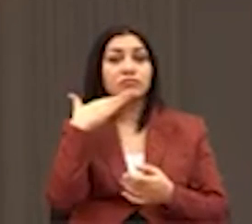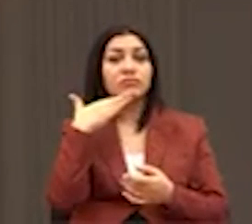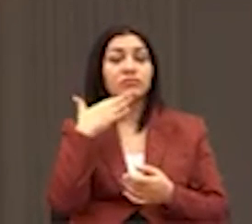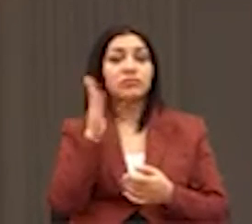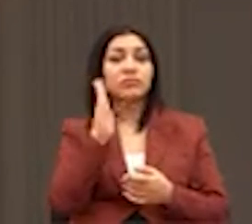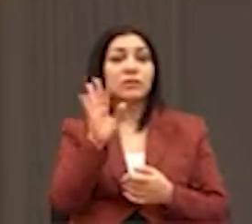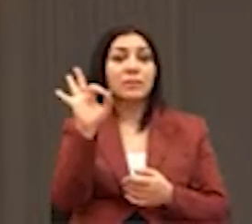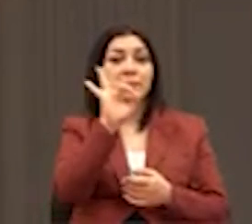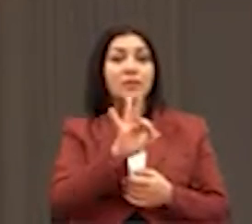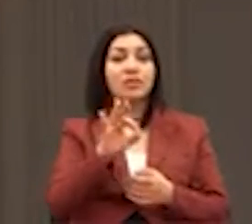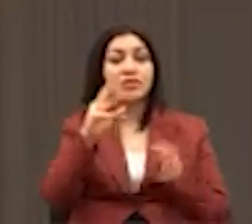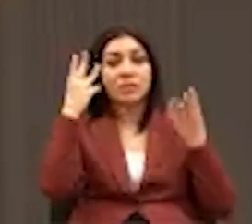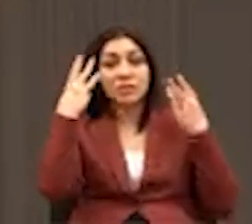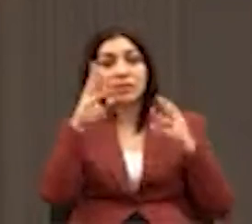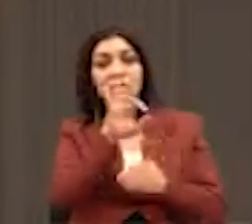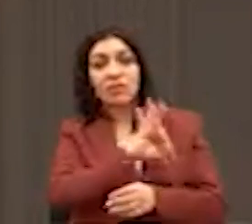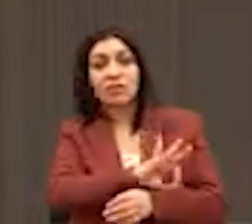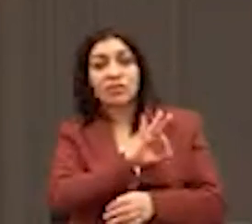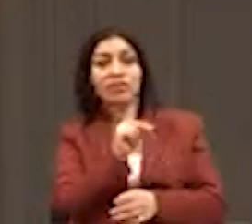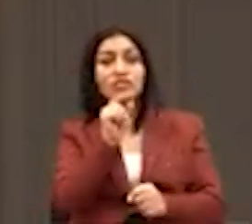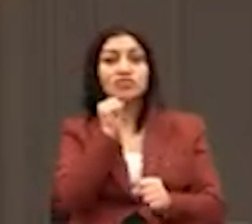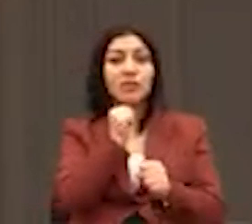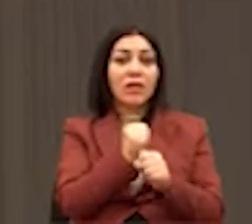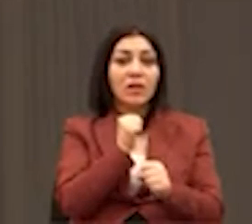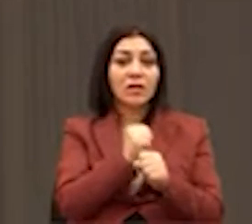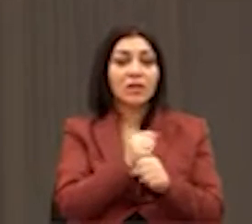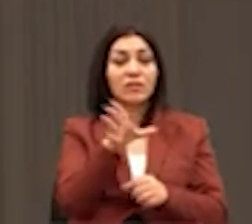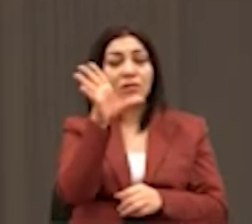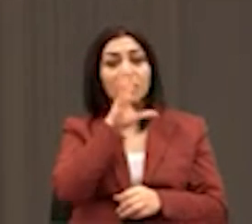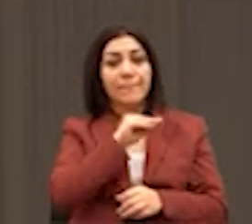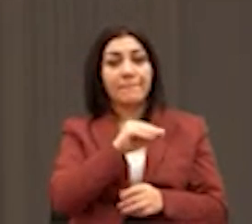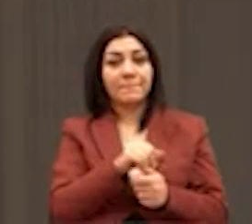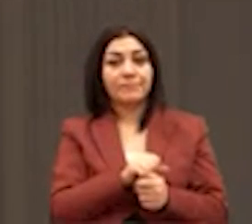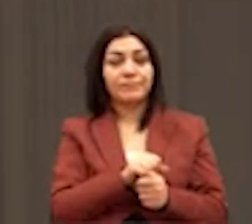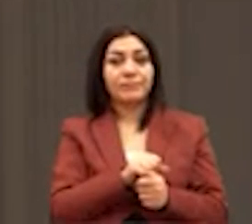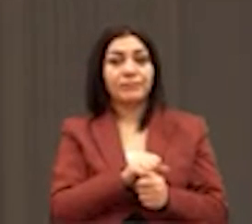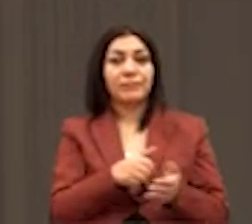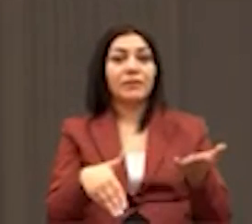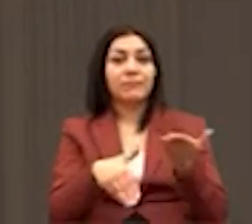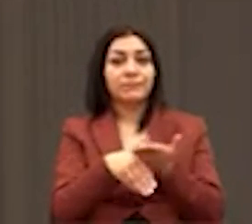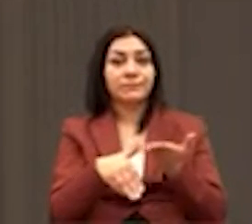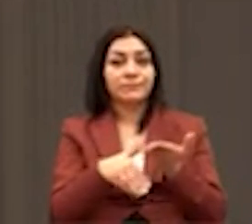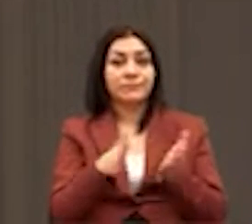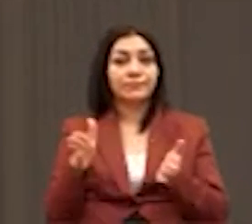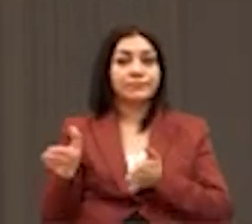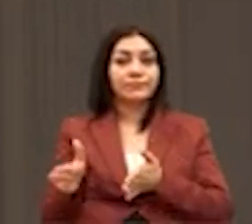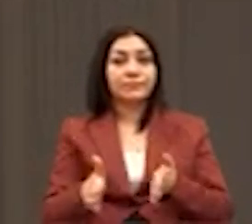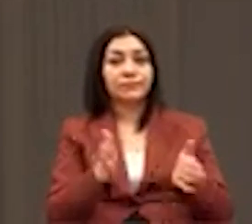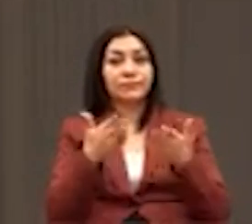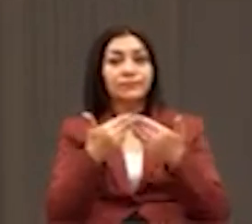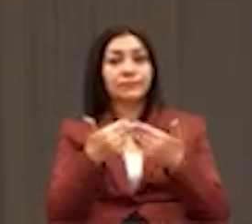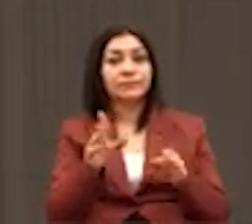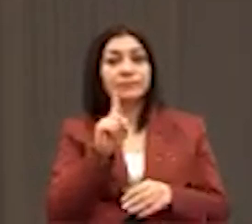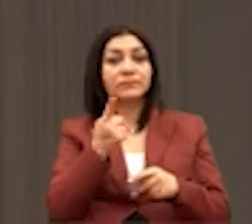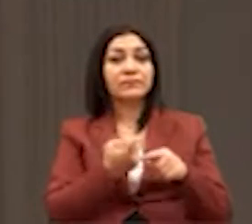այն մասին, թե ինչ հնարներ օգտագործենք, ինչպես կարողանանք Aha օժանդակել որ այդ ճանապարհը բացվի, բայց